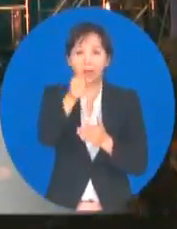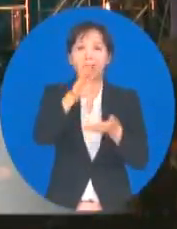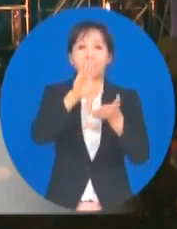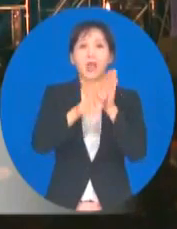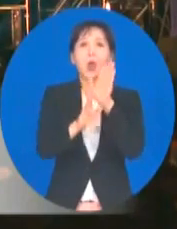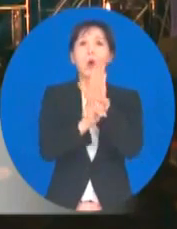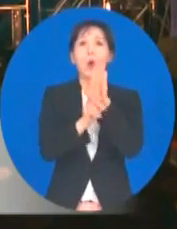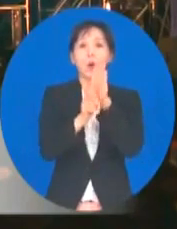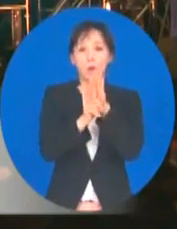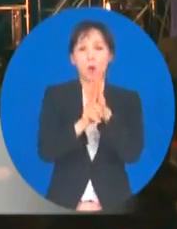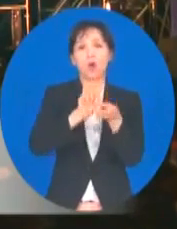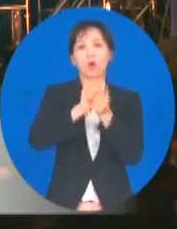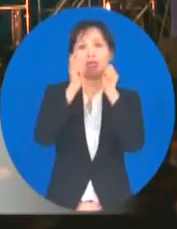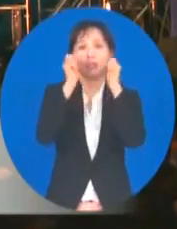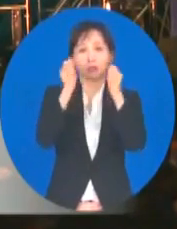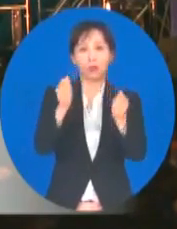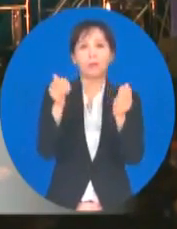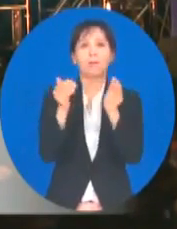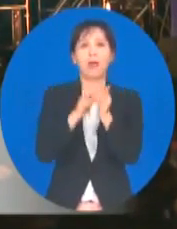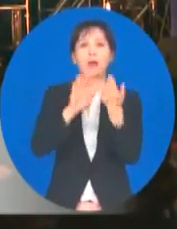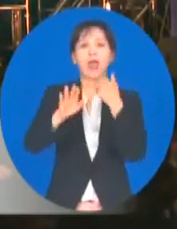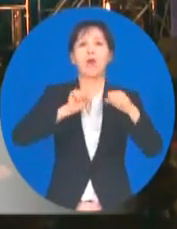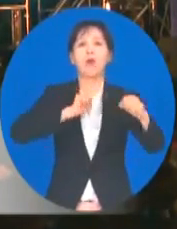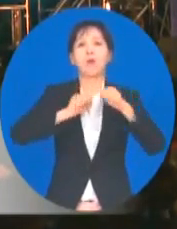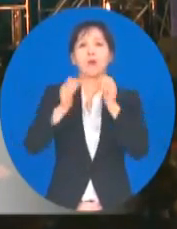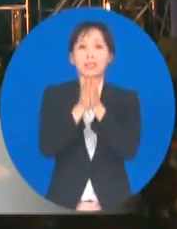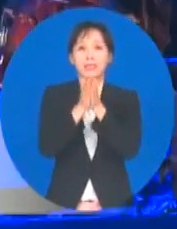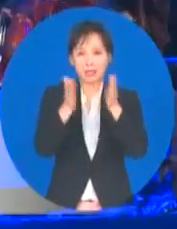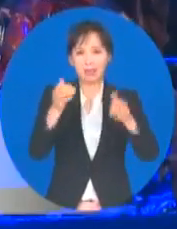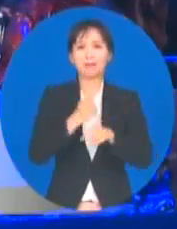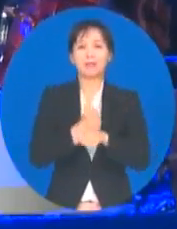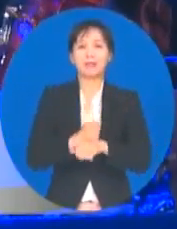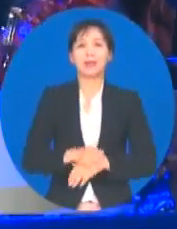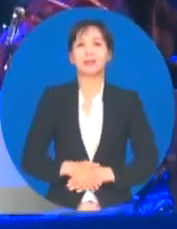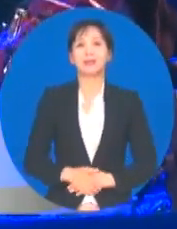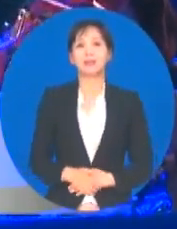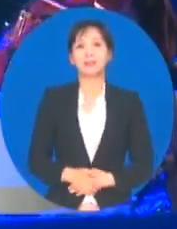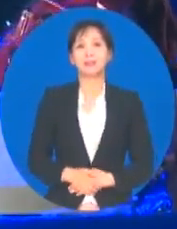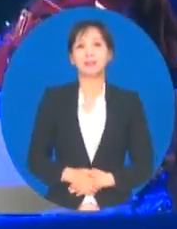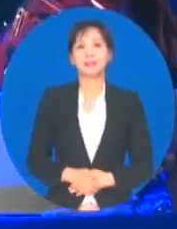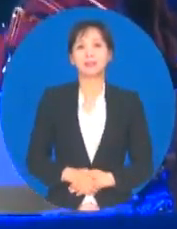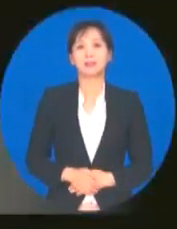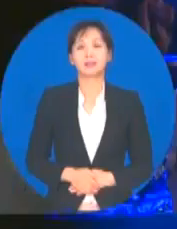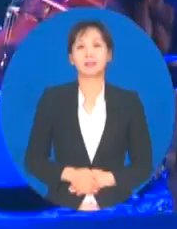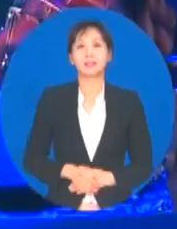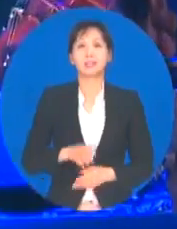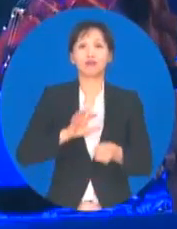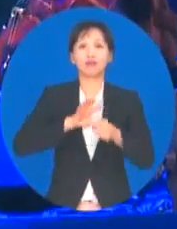기자회견에서 홍보대사 위촉식을 갖고 본격적인 홍보활동을 시작합니다.